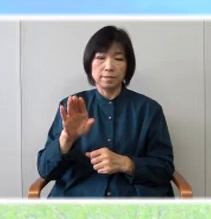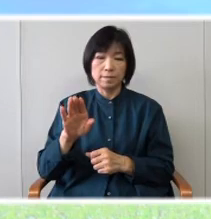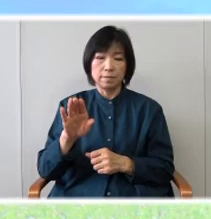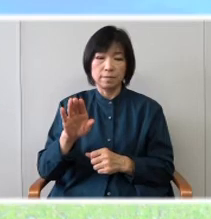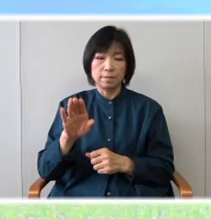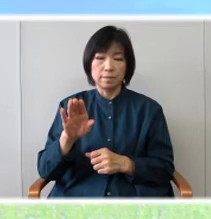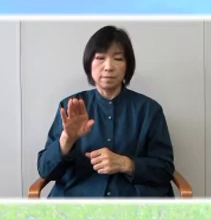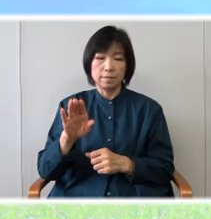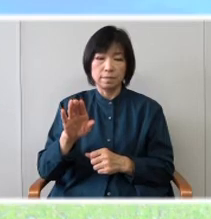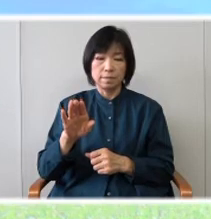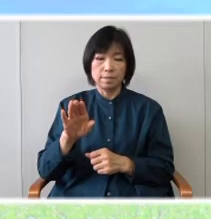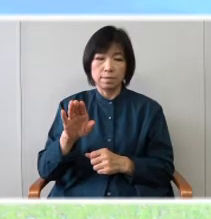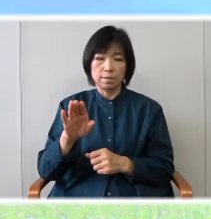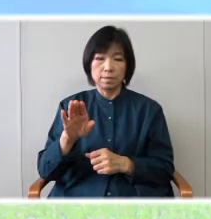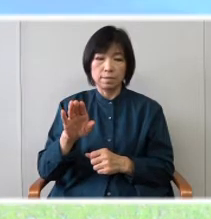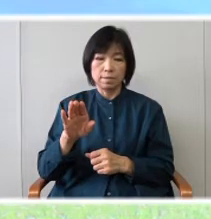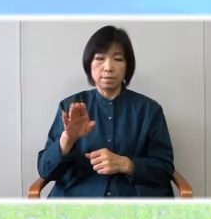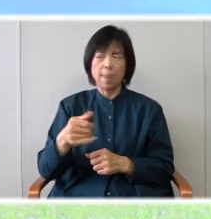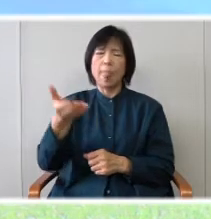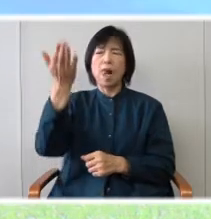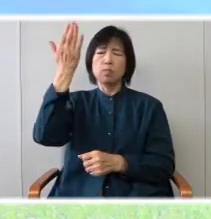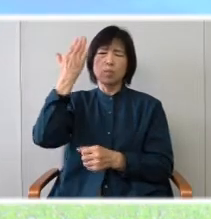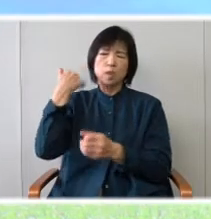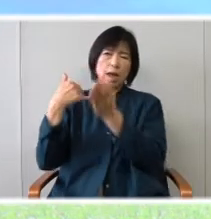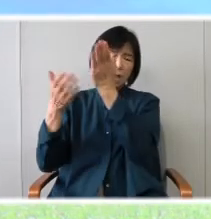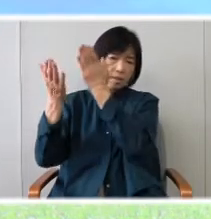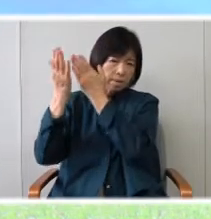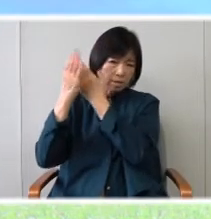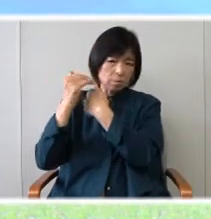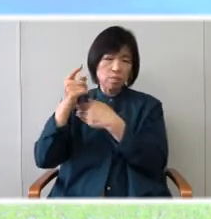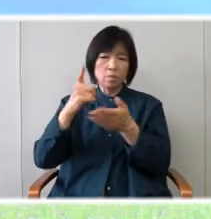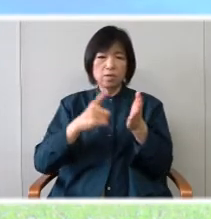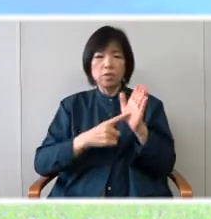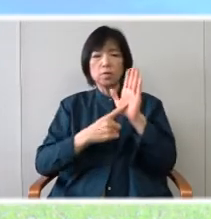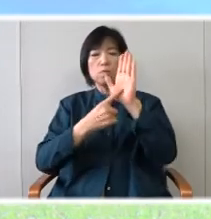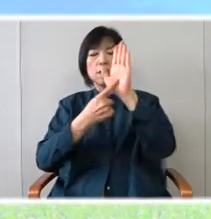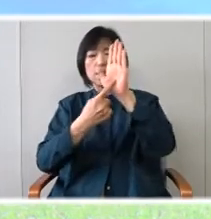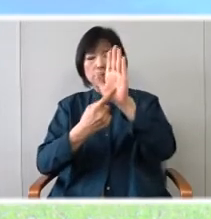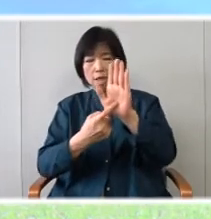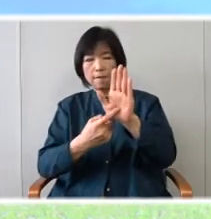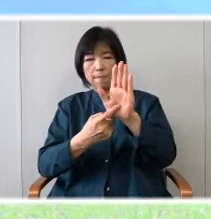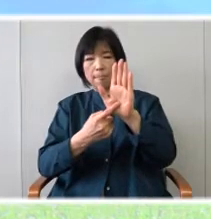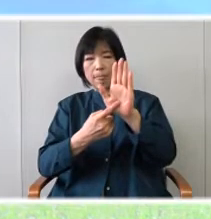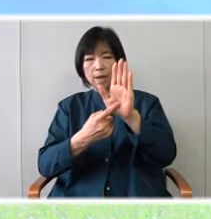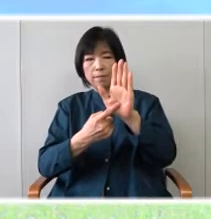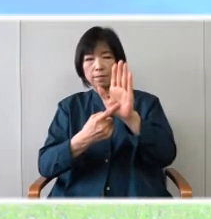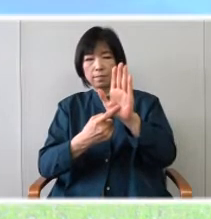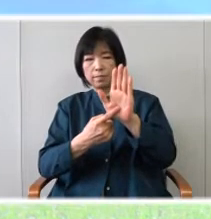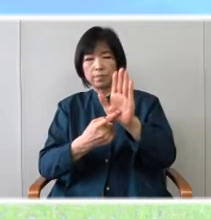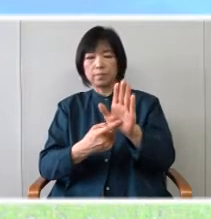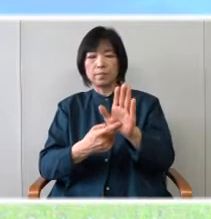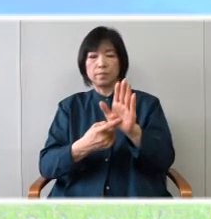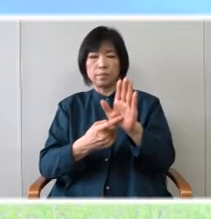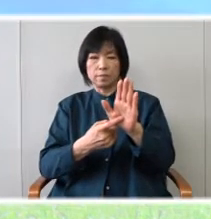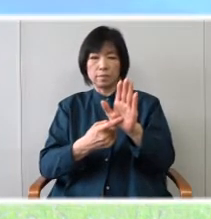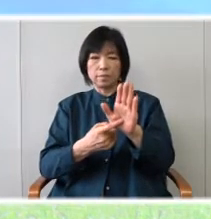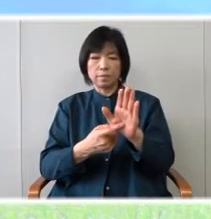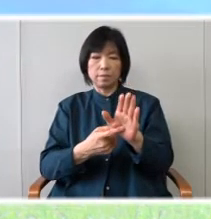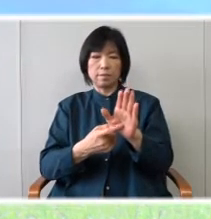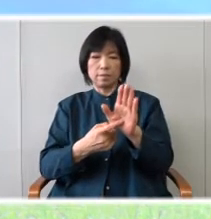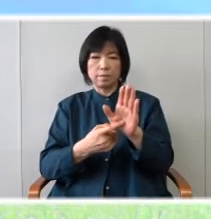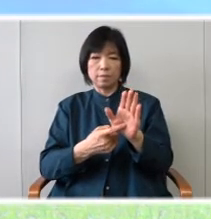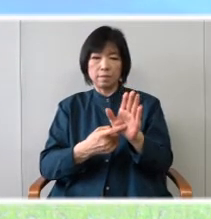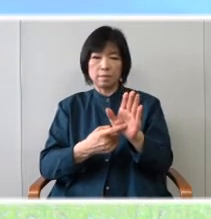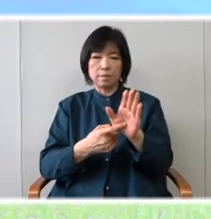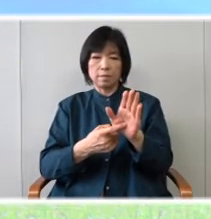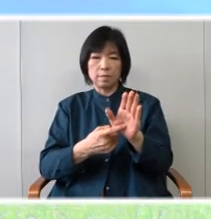ここにあの孫文とか、梅屋小吉という名前が出てますけども、こうしたあの中国の辛亥革命の